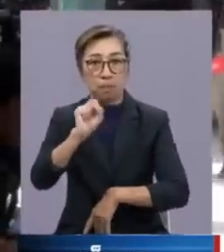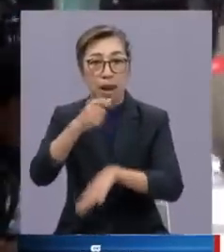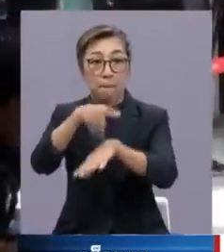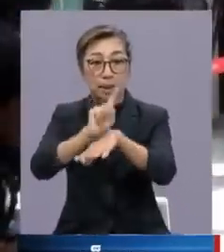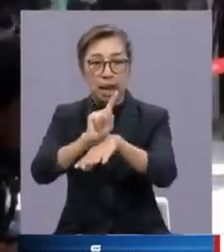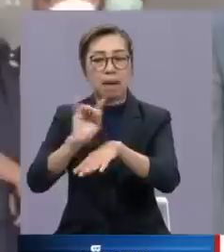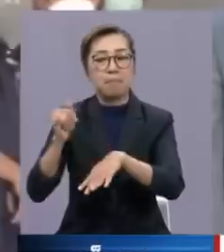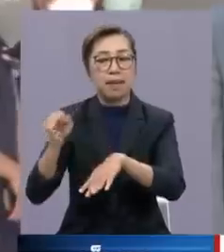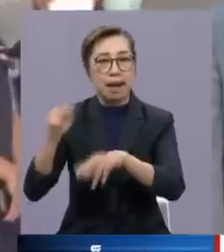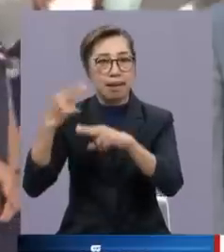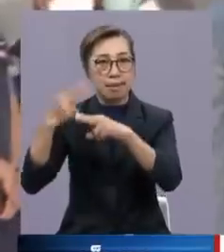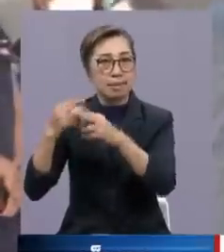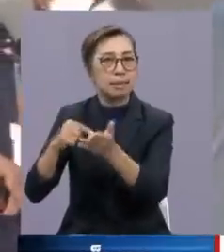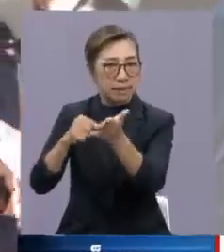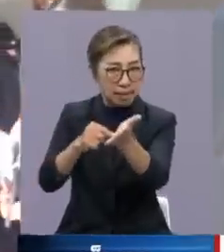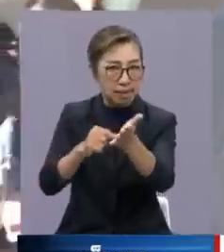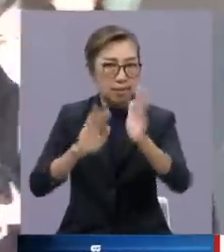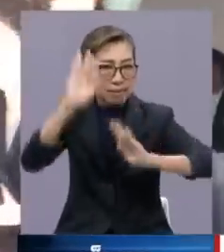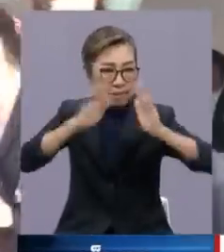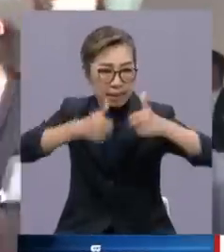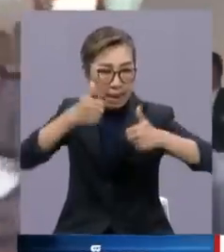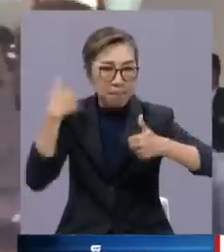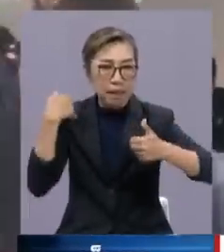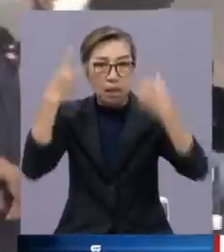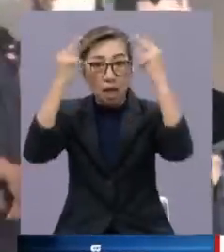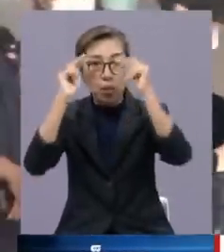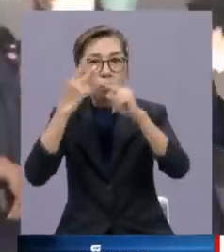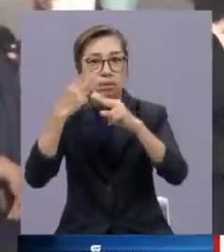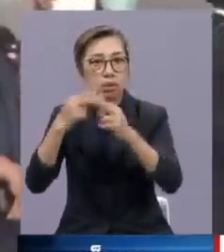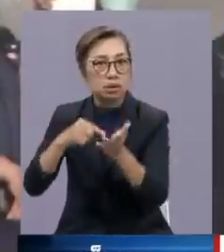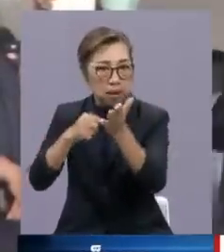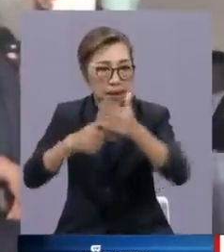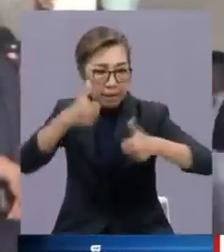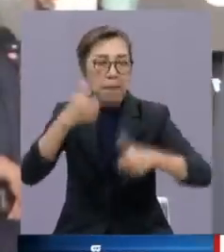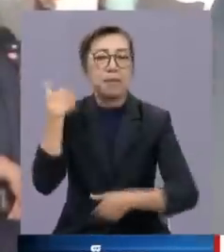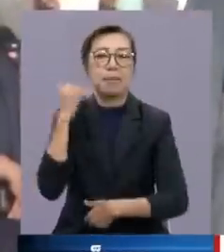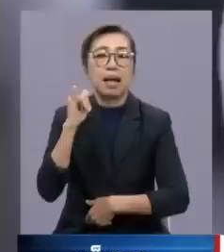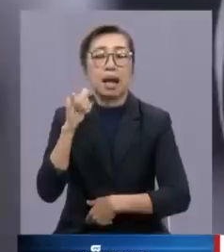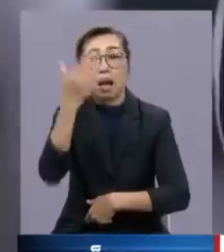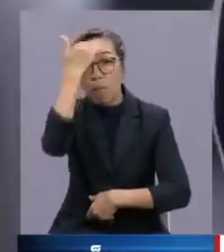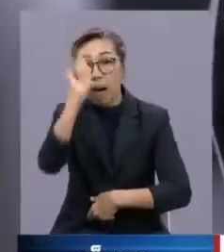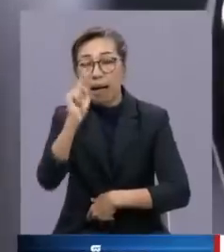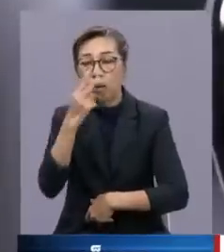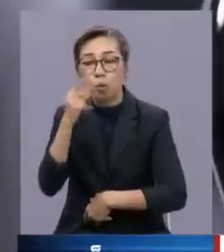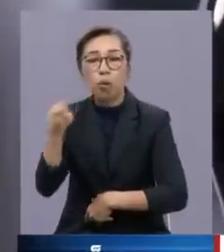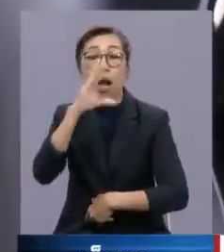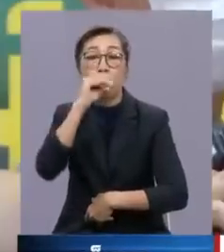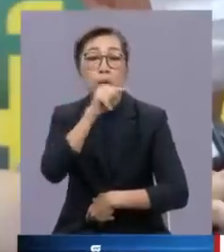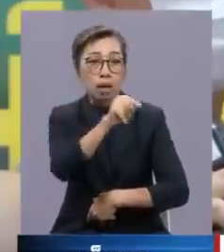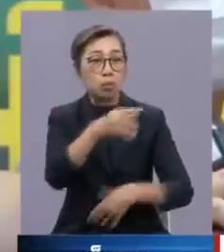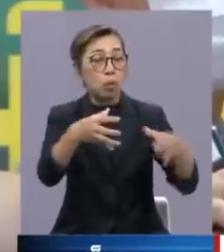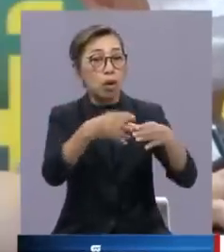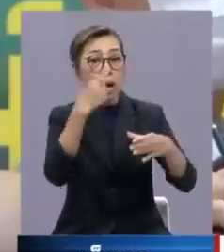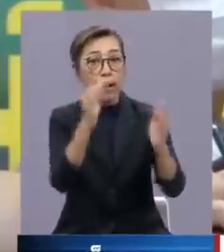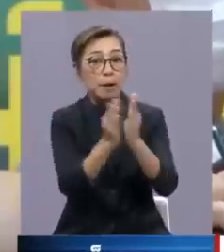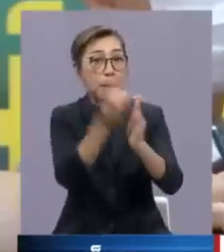าแล้วก็นายกรัฐมนตรีด้วยนะคำสัมภาษณ์หลายคำอย่างเช่นบอกว่าถ้าพรรคที่ได้เสียงข้างมากไม่สาม